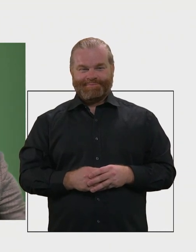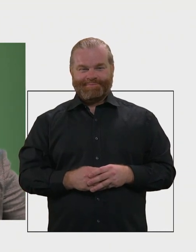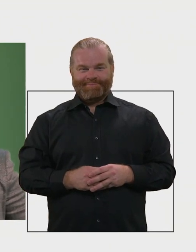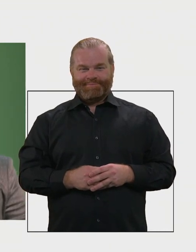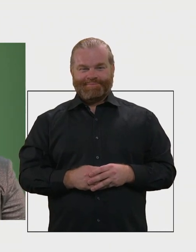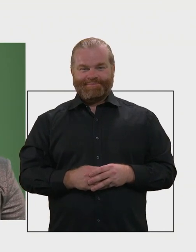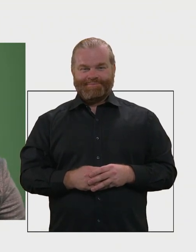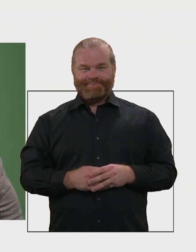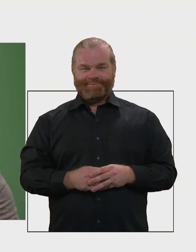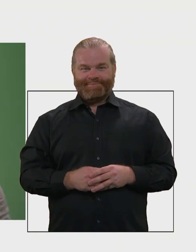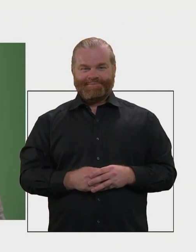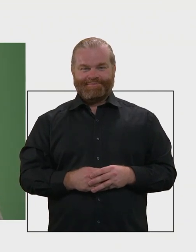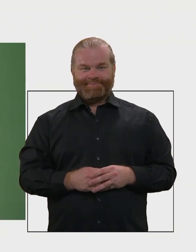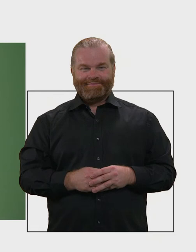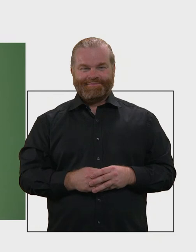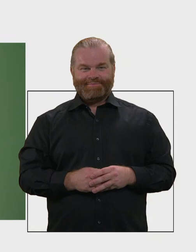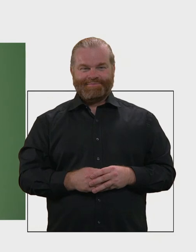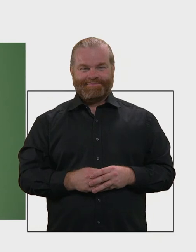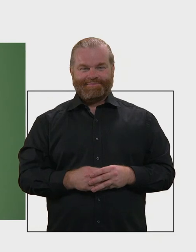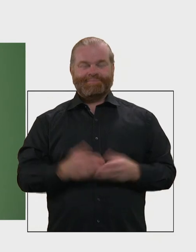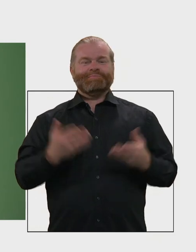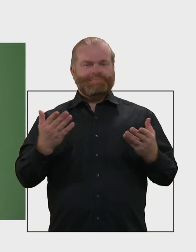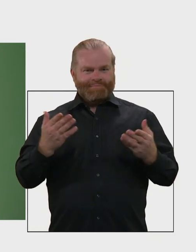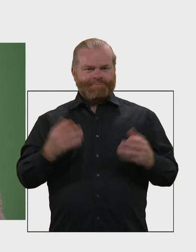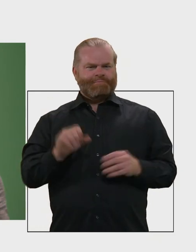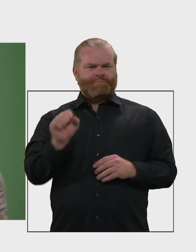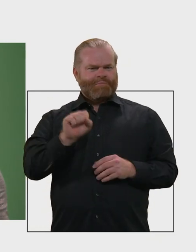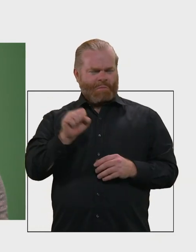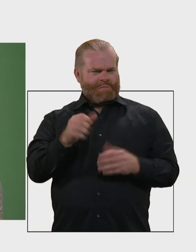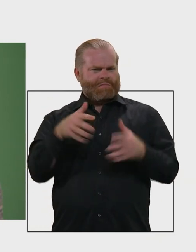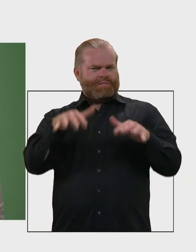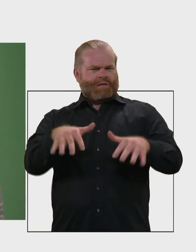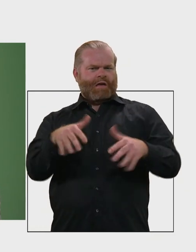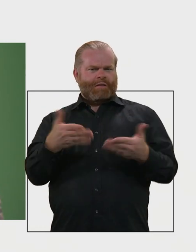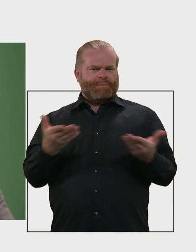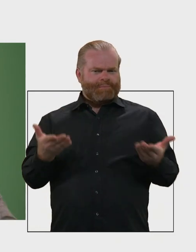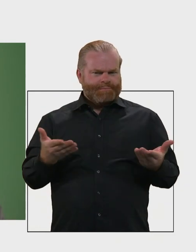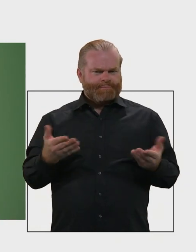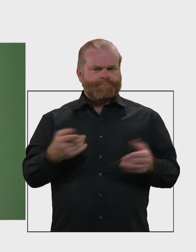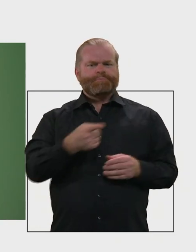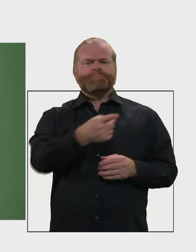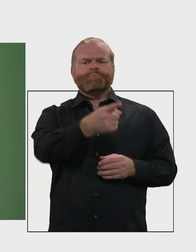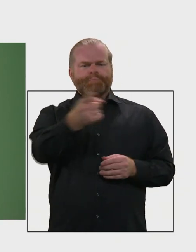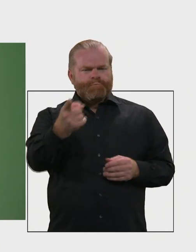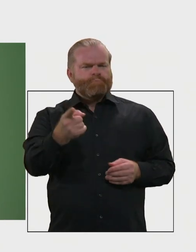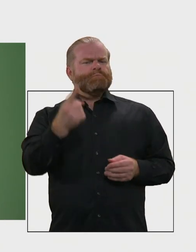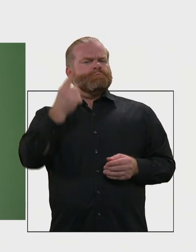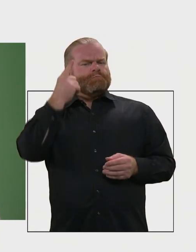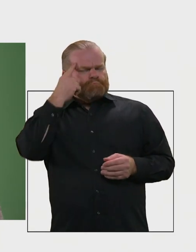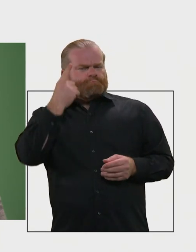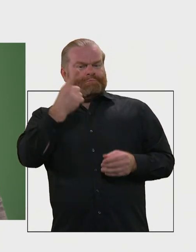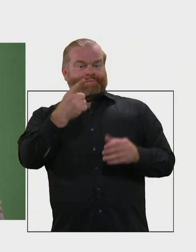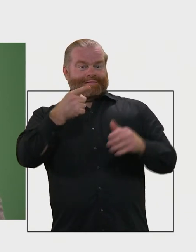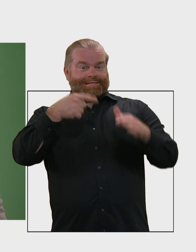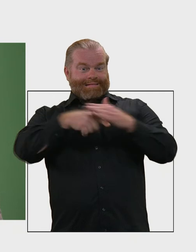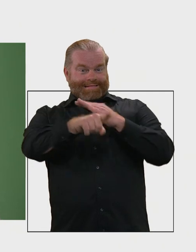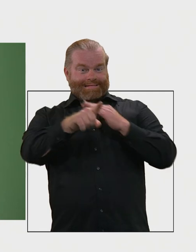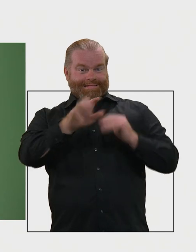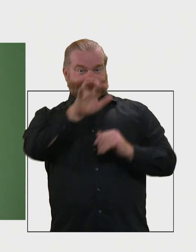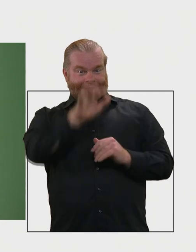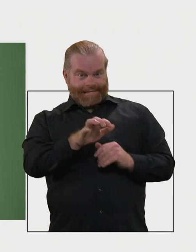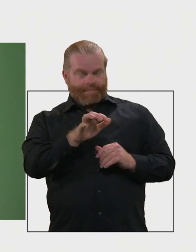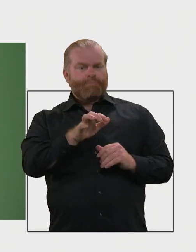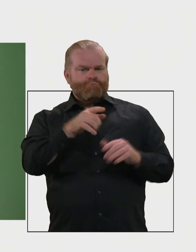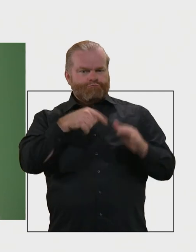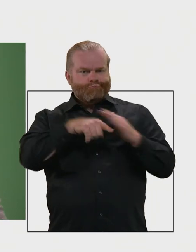030 992118989. Warum gibt es das? Das bedeutet, ihr müsst einfach auf diese Seite gehen oder eben anrufen und ihr könnt dann Fragen stellen. Denn wir